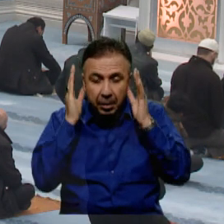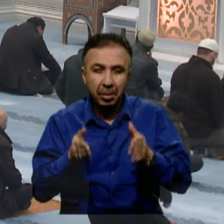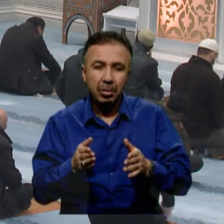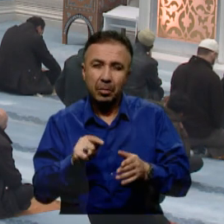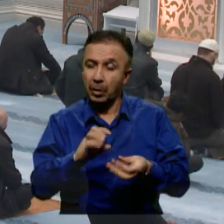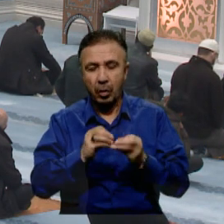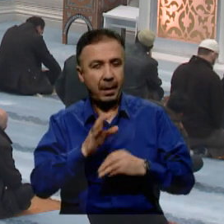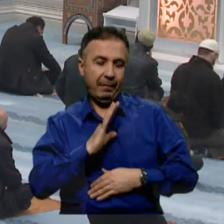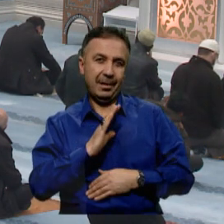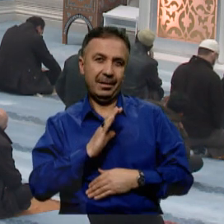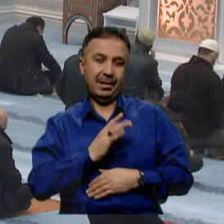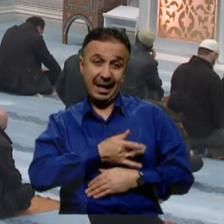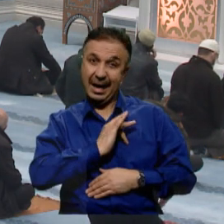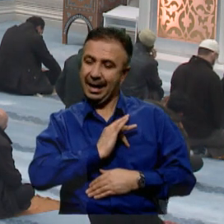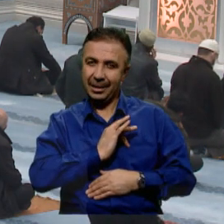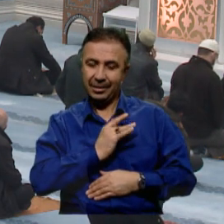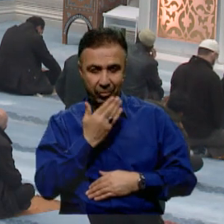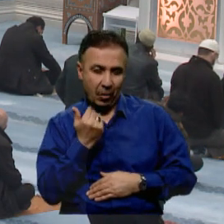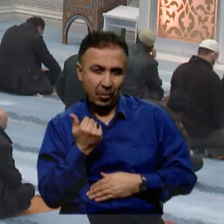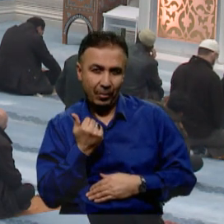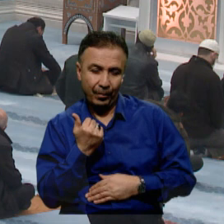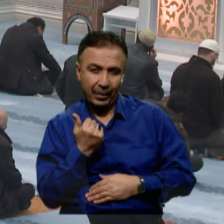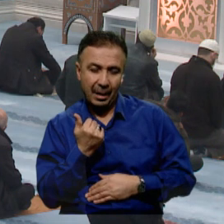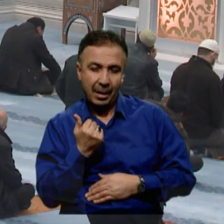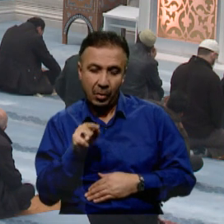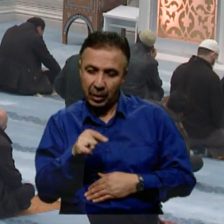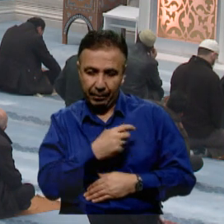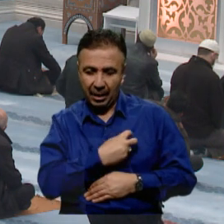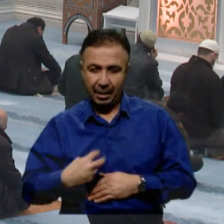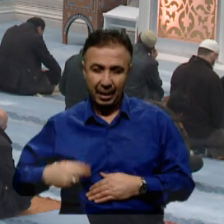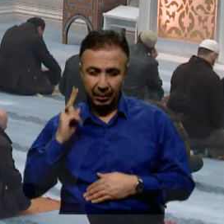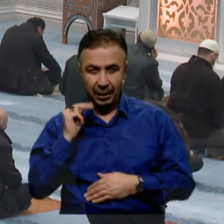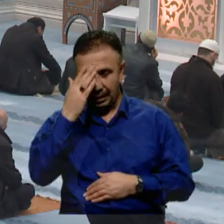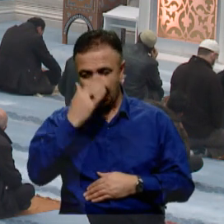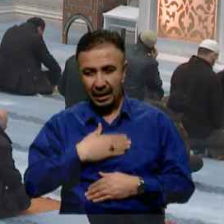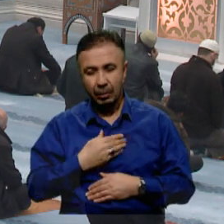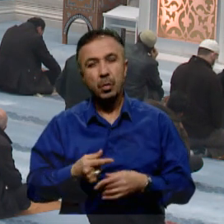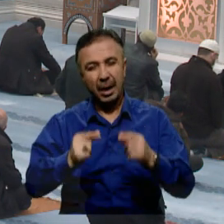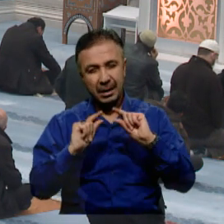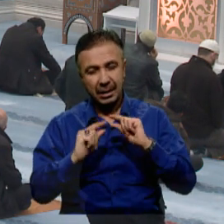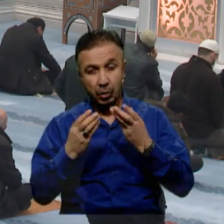bir problem var. Onun için Efendimizin bu hadisi son derece önemli mesaj veriyor.